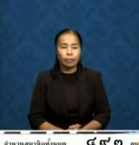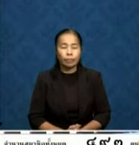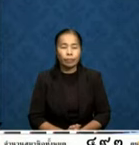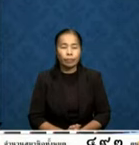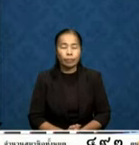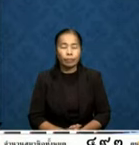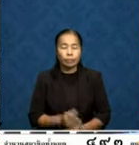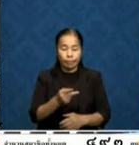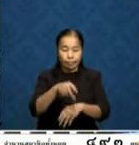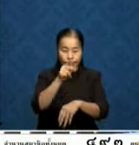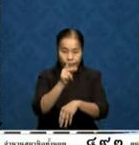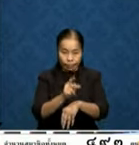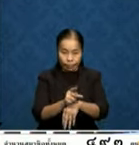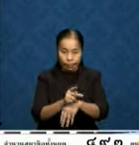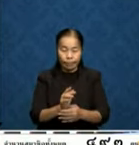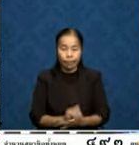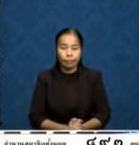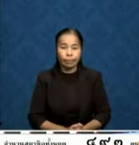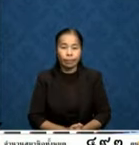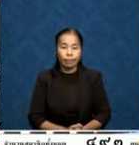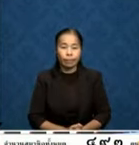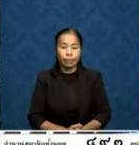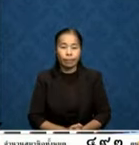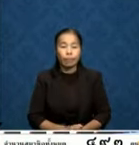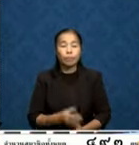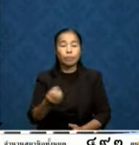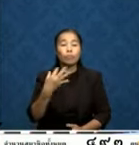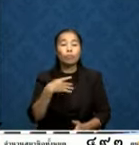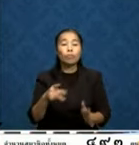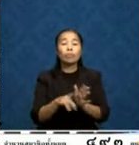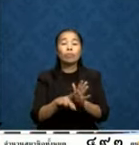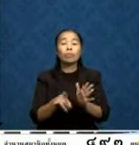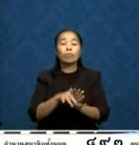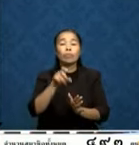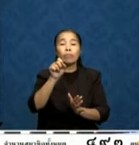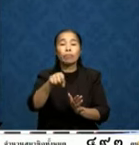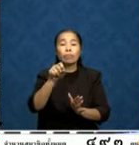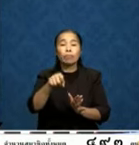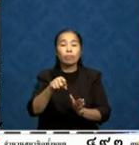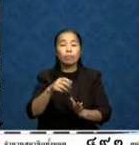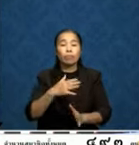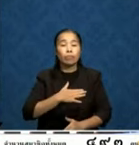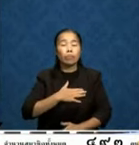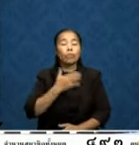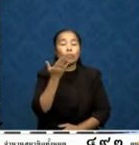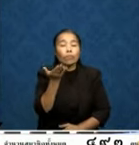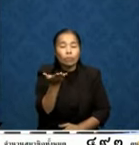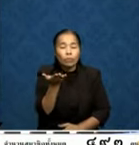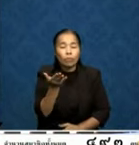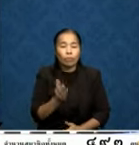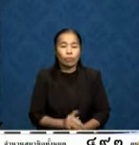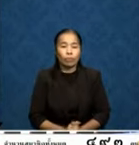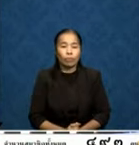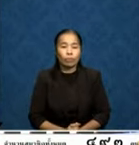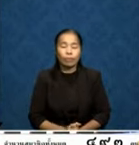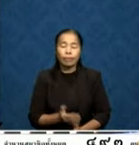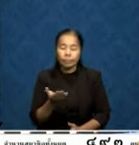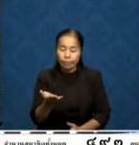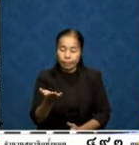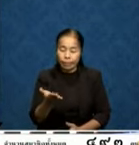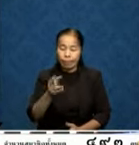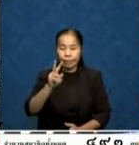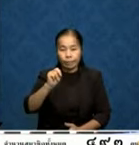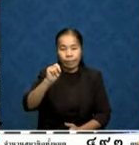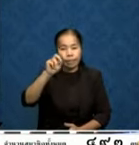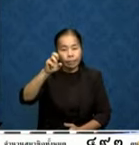ท่านประธานครับท่านอนุสรณ์ท่านบอกว่าจะปิดท้ายครับให้ผมก่อนท่าน เชิญท่านนิพนธ์เ